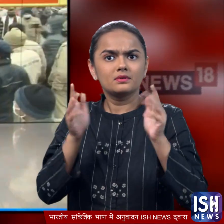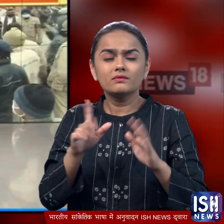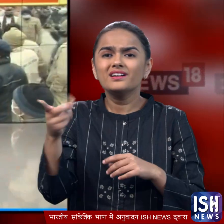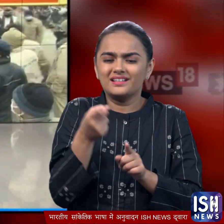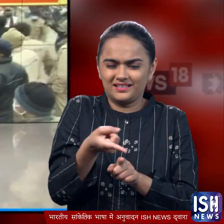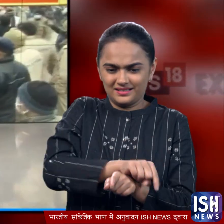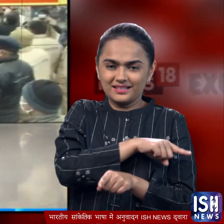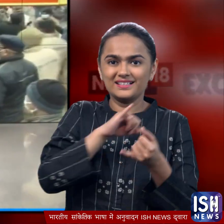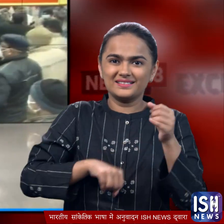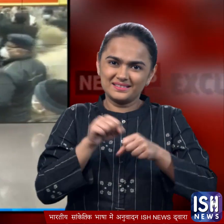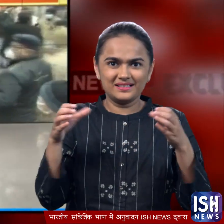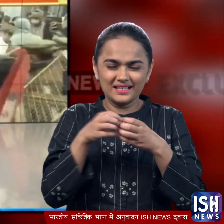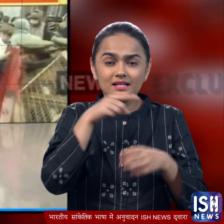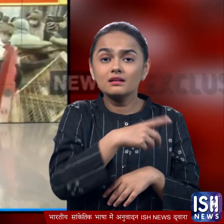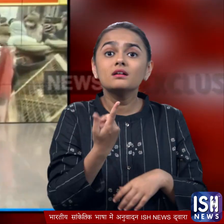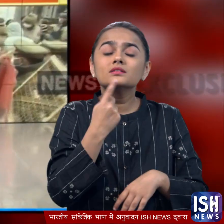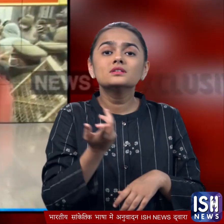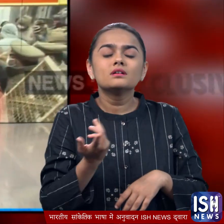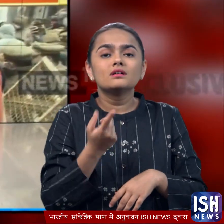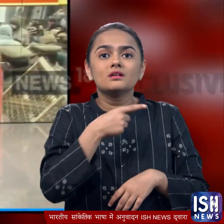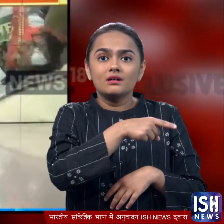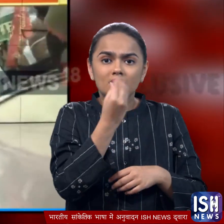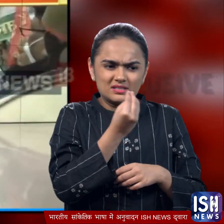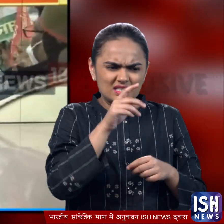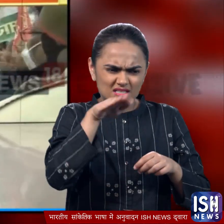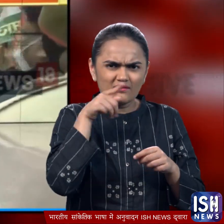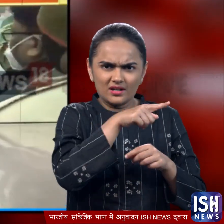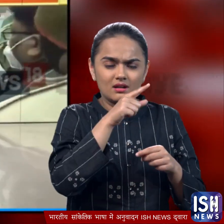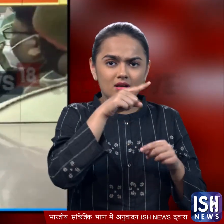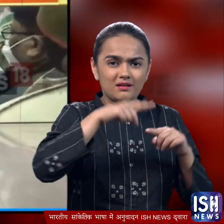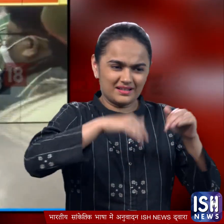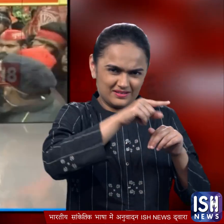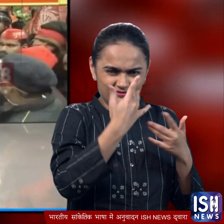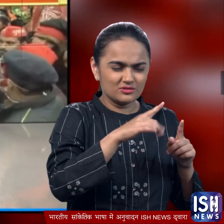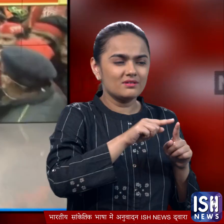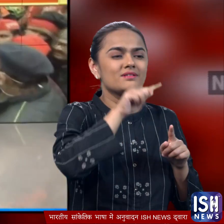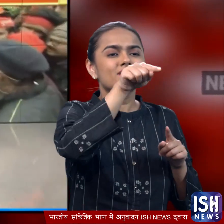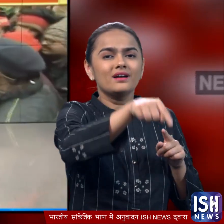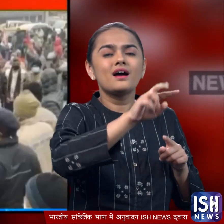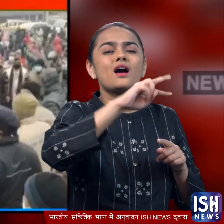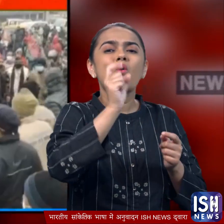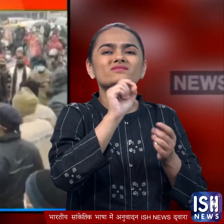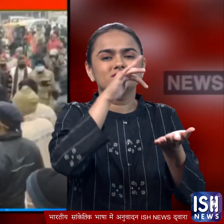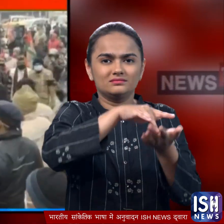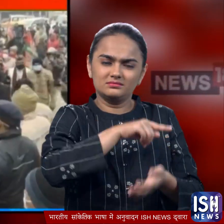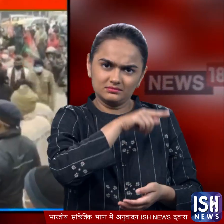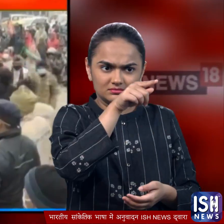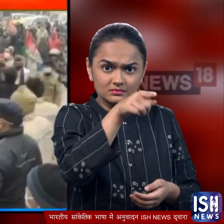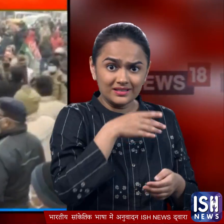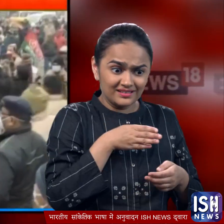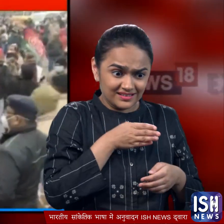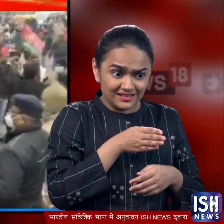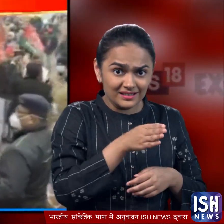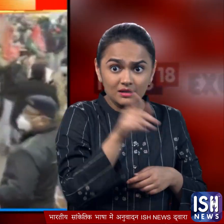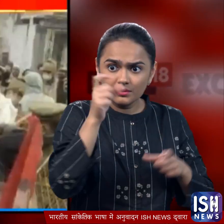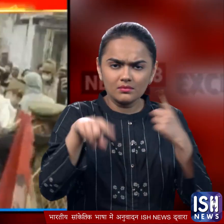पहले समाजवादी पार्टी के उम्मीदवार जफर आलम अपने कुछ समर्थकों के साथ पार्टी दफ्तर से कलेक्ट्रेट के लिए निकले थे, लेकिन जब